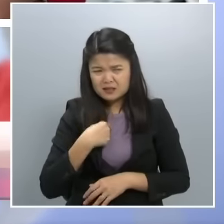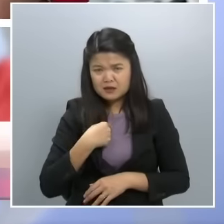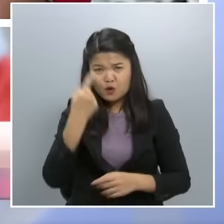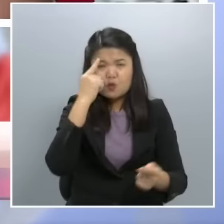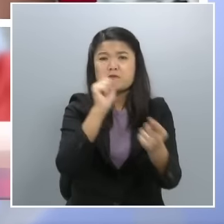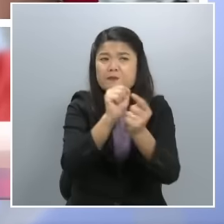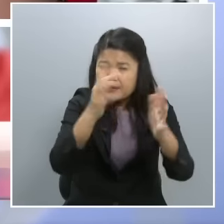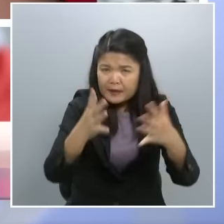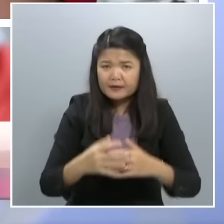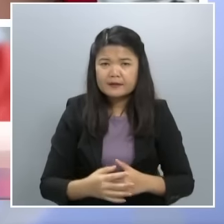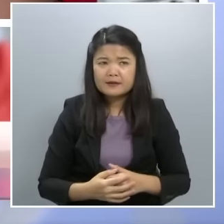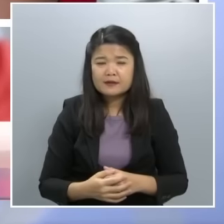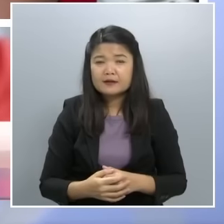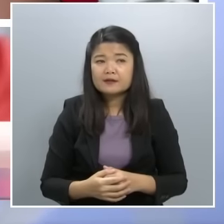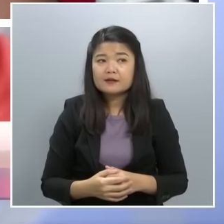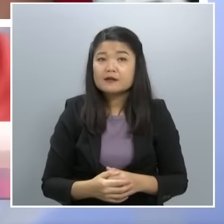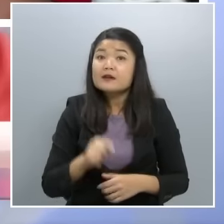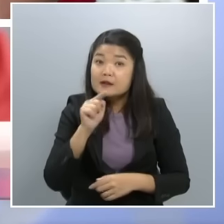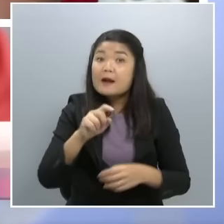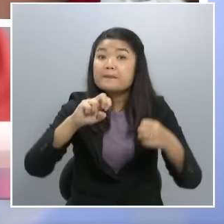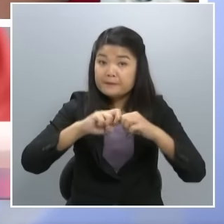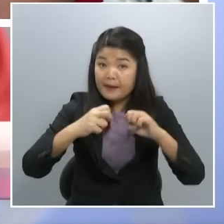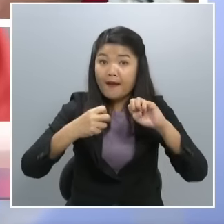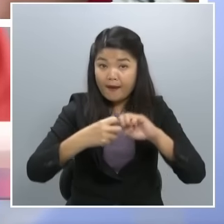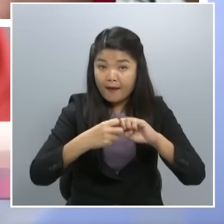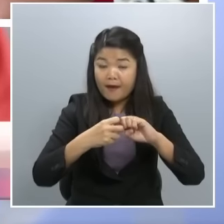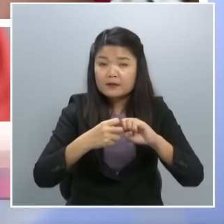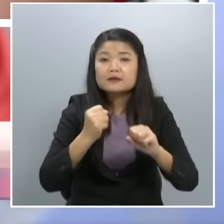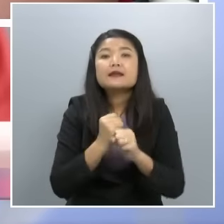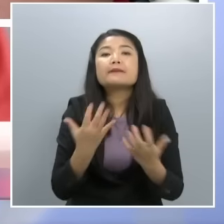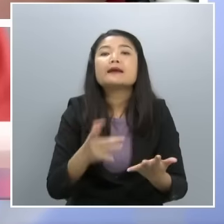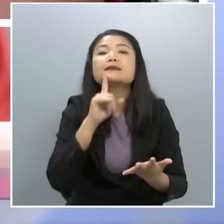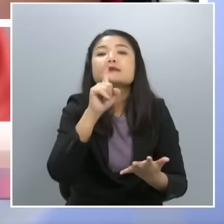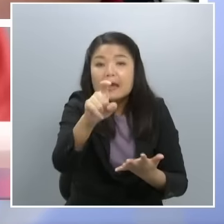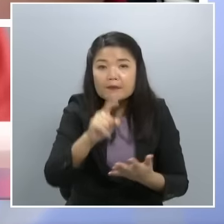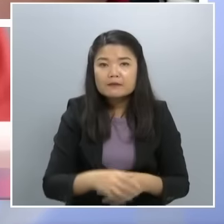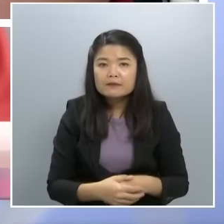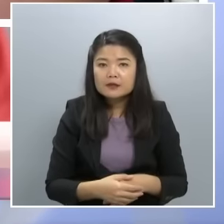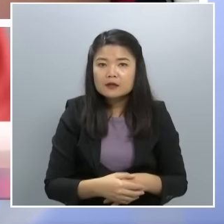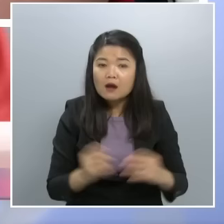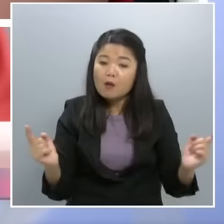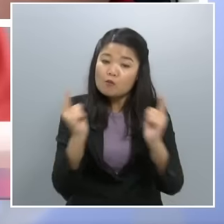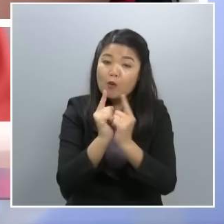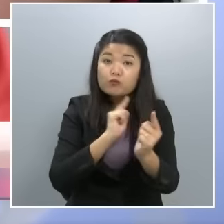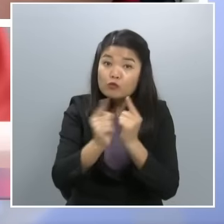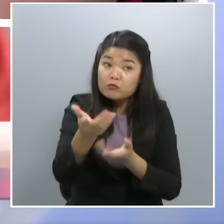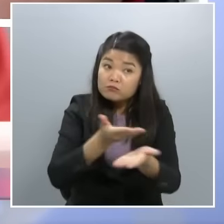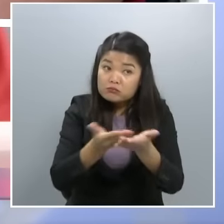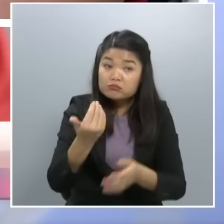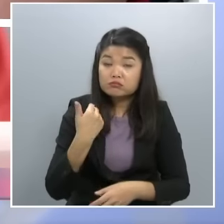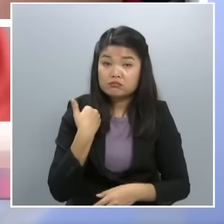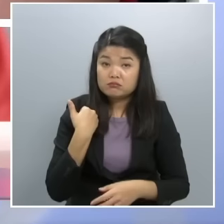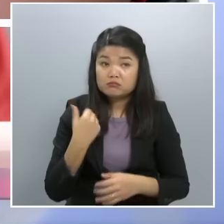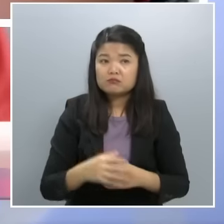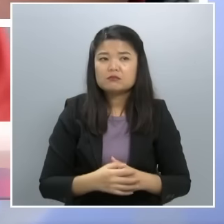จะ โอเคแล้วเนี่ยปัญหาที่มันเกิดขึ้นจะเอายังไงพี่มีการพูดคุยอะไรกันหรือยังว่า ไม่เลย